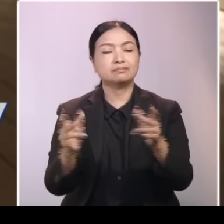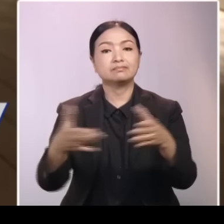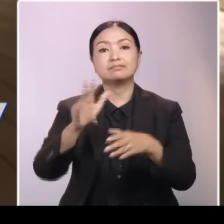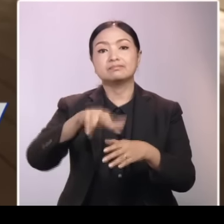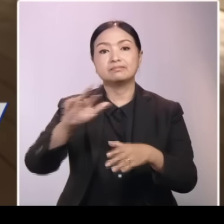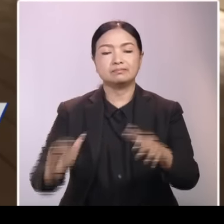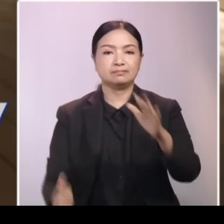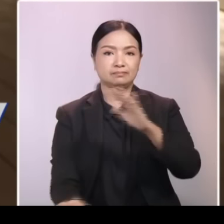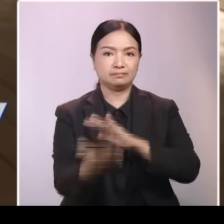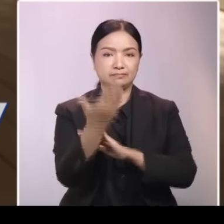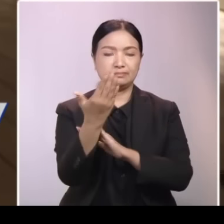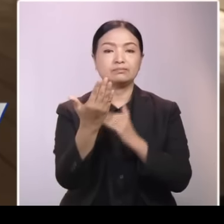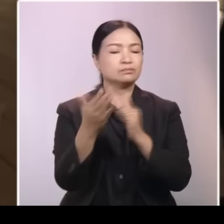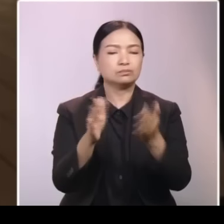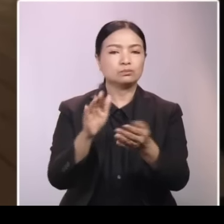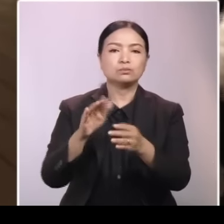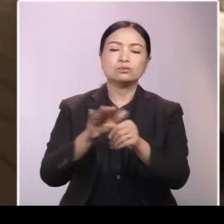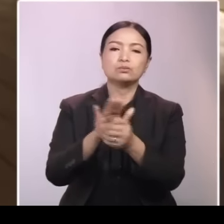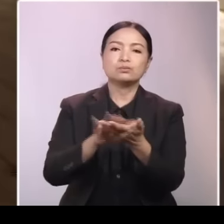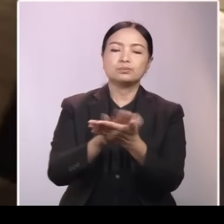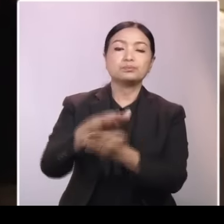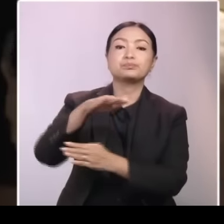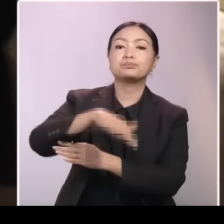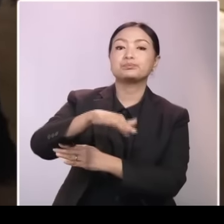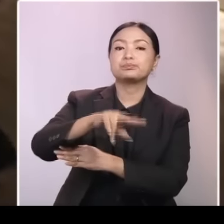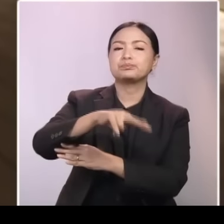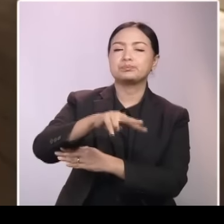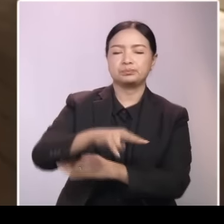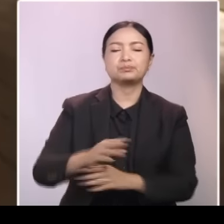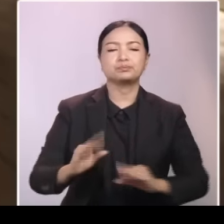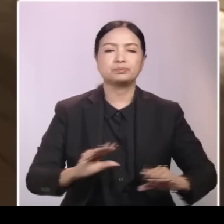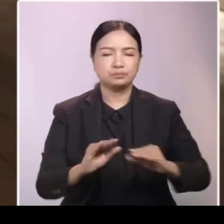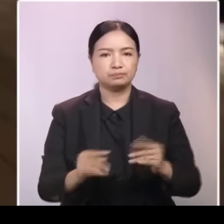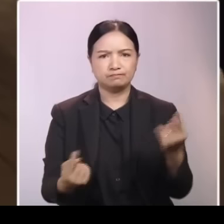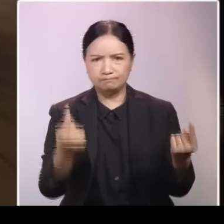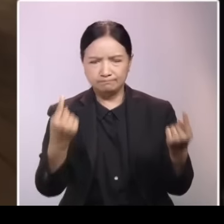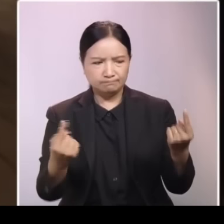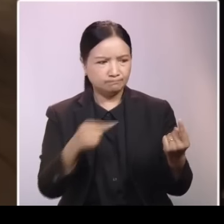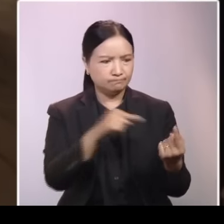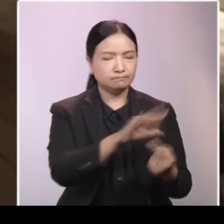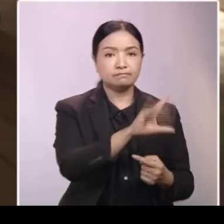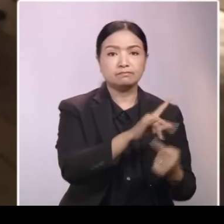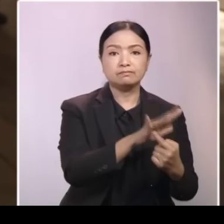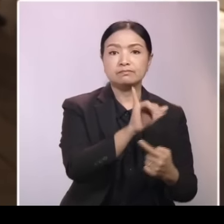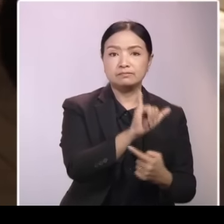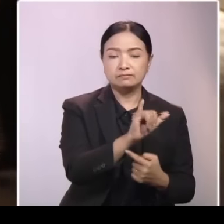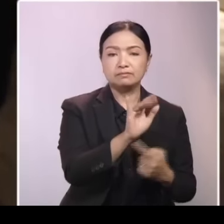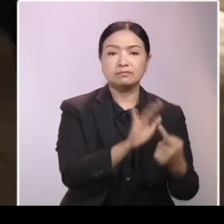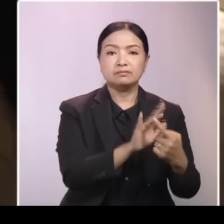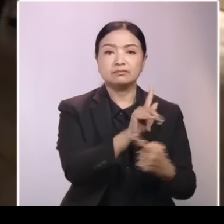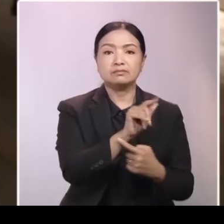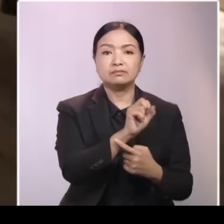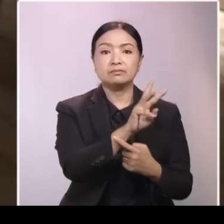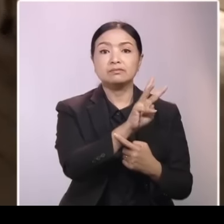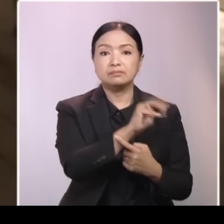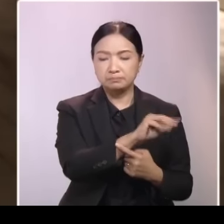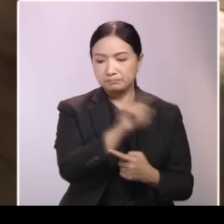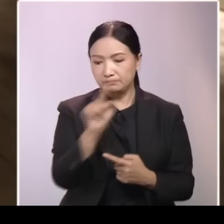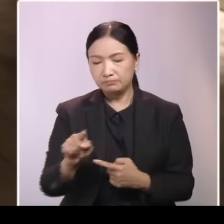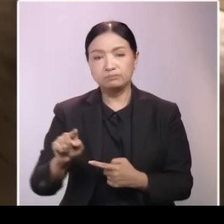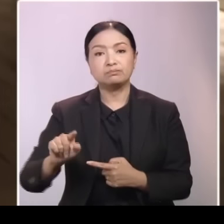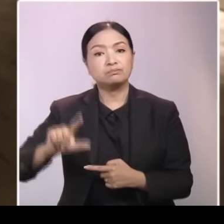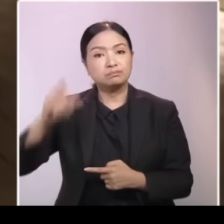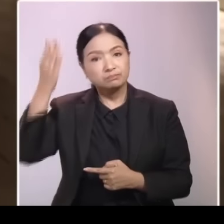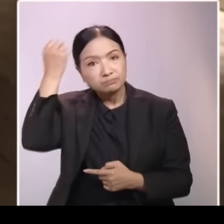ชุมกันในช่วงบ่ายวันนี้เป็นผู้ชี้ขาดแล้วค่ะว่าจะเป็นนางสาวแพทองธารหรือว่านายชัยเกษมนิติสิรินะคะขณะที่พรรคร่วมรัฐบาล